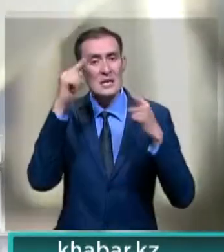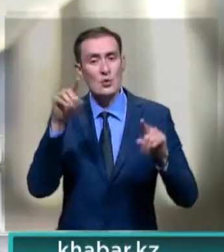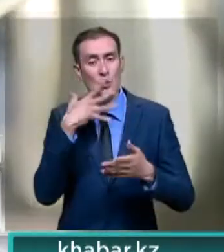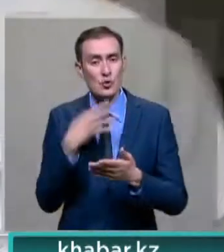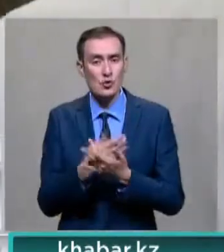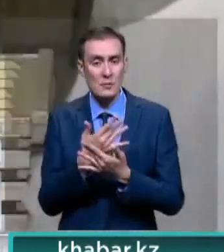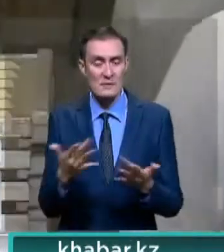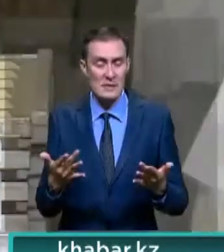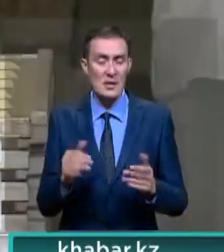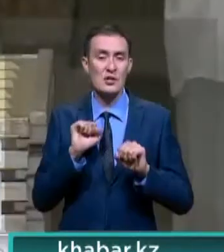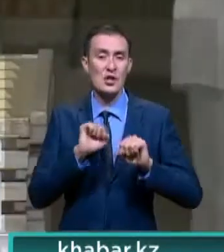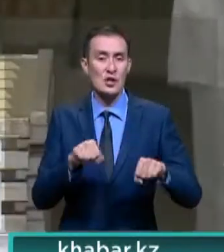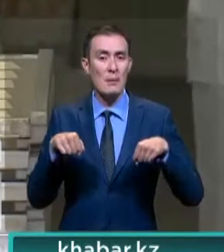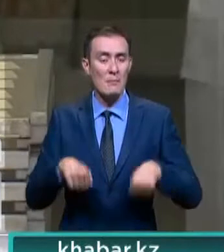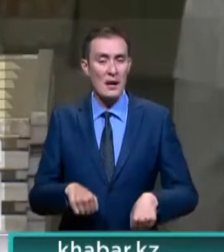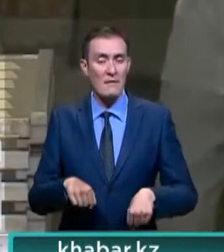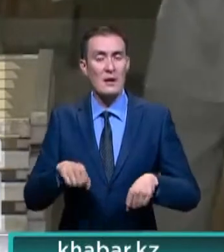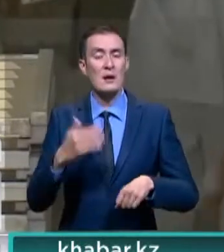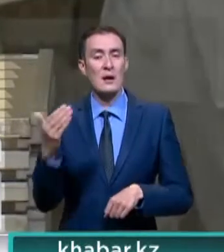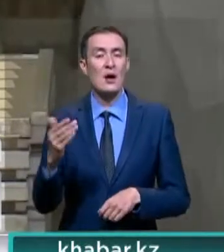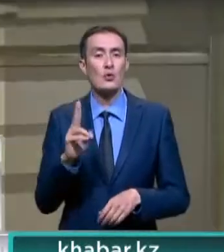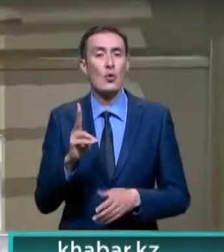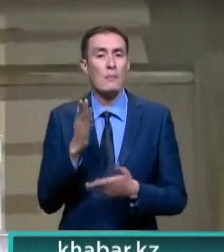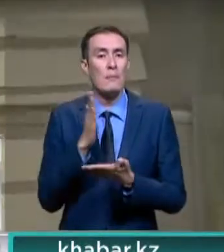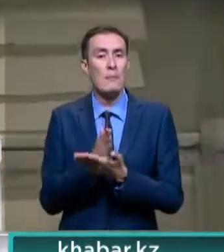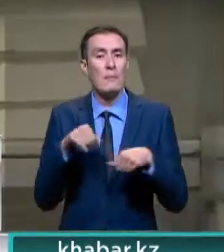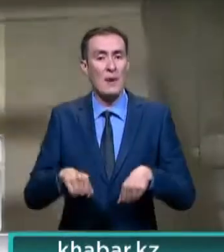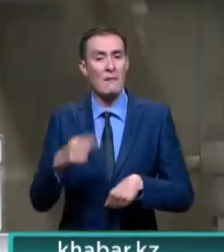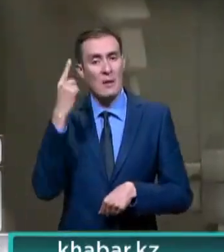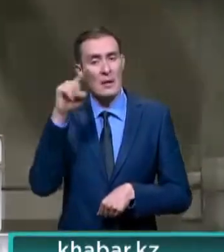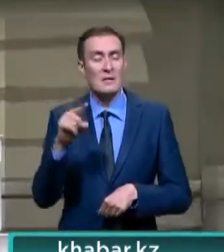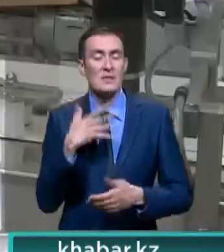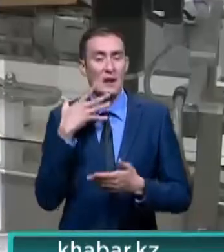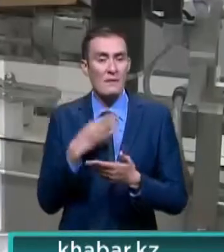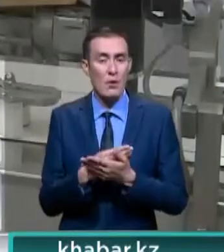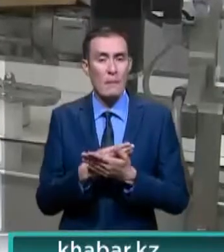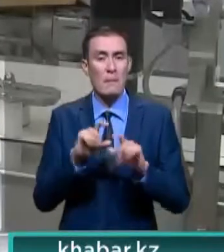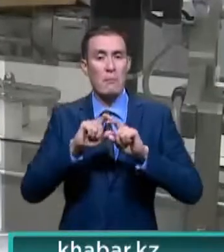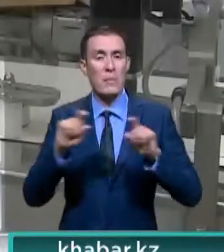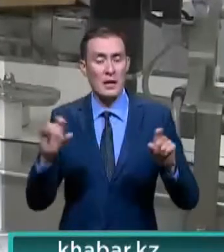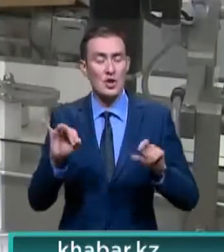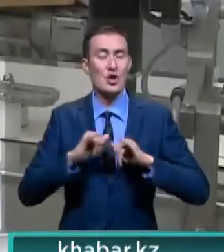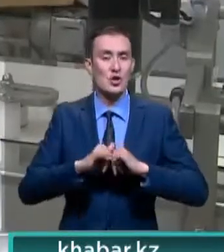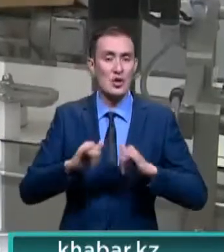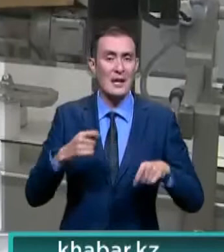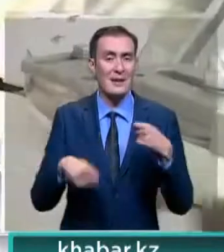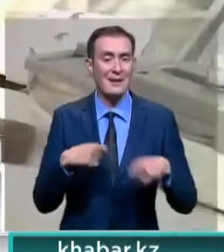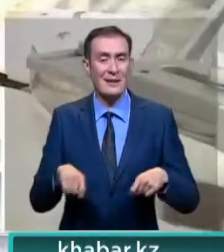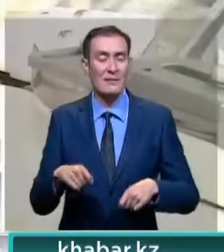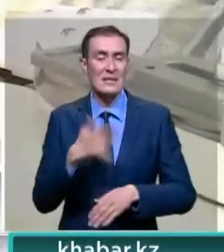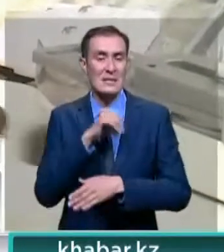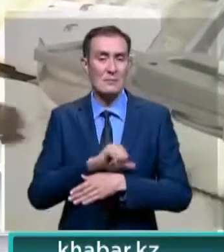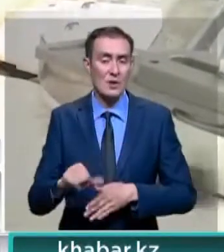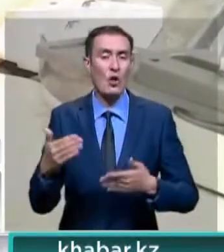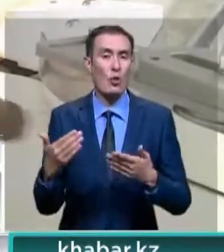собственности. Новеллы дают защиту прав и интересов правообладателей. Для развития национального брендирования и расширения рынков сбыта